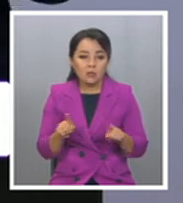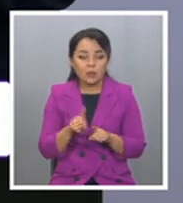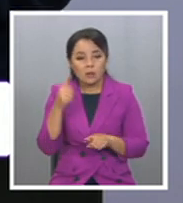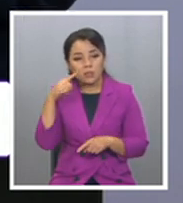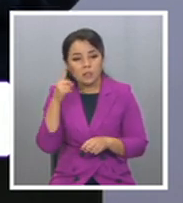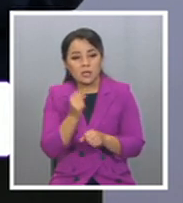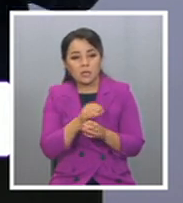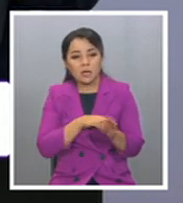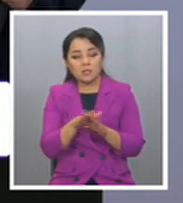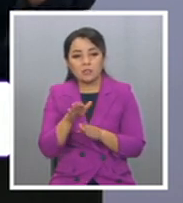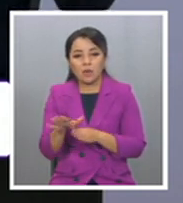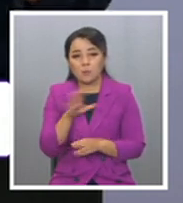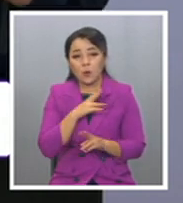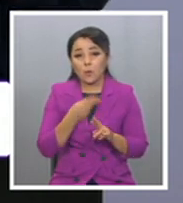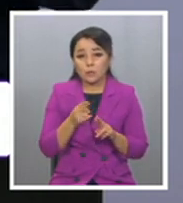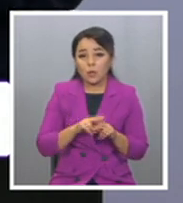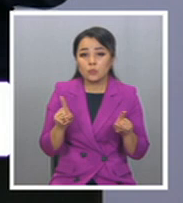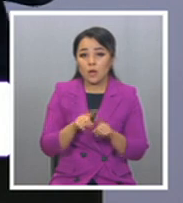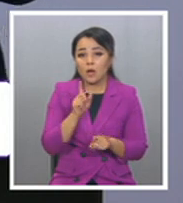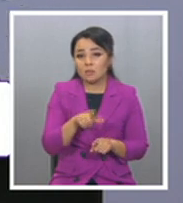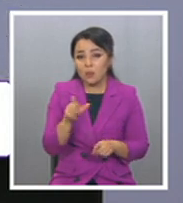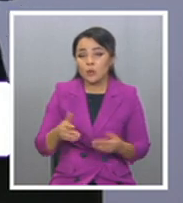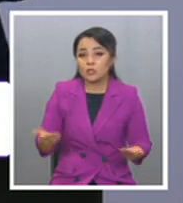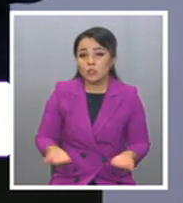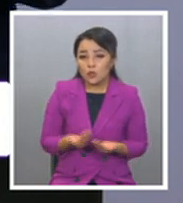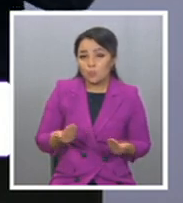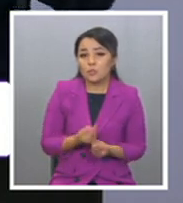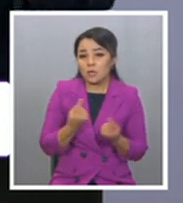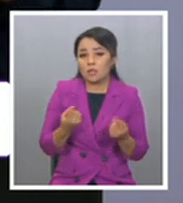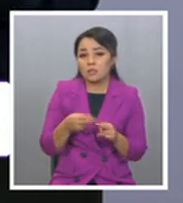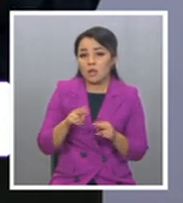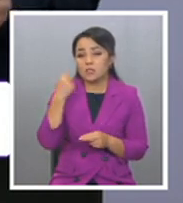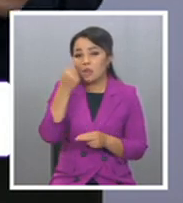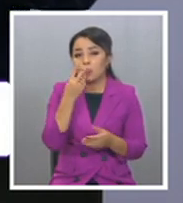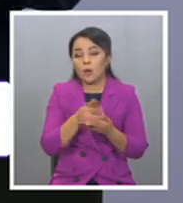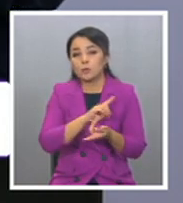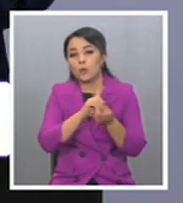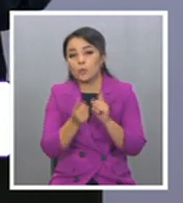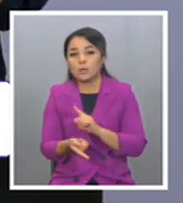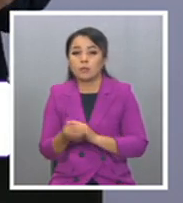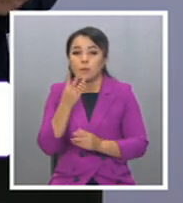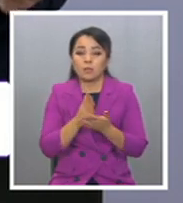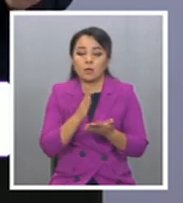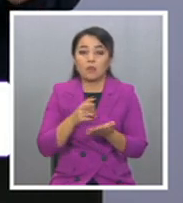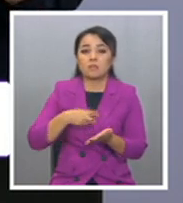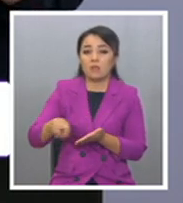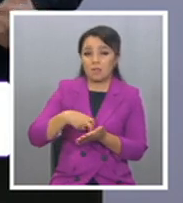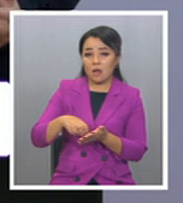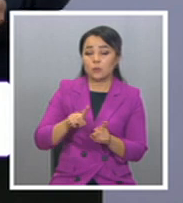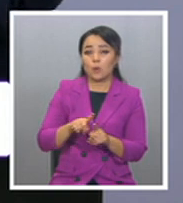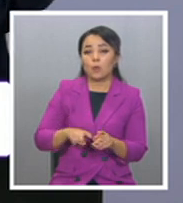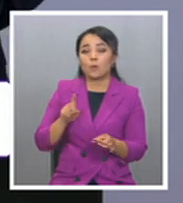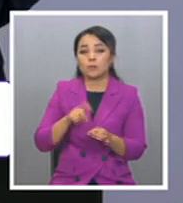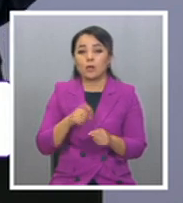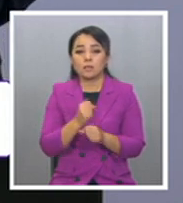жүзеге асырылды. Сонымен қоса адамдардың тұрмыстық бейнесі де өзгере бастады. Мысал үшін телеграф жүйесінің іске қосылуы,